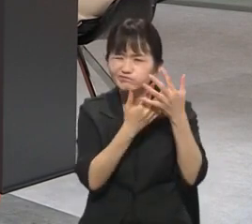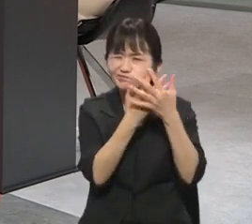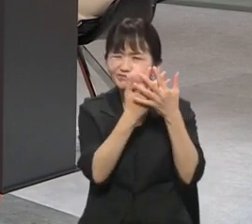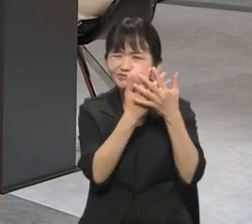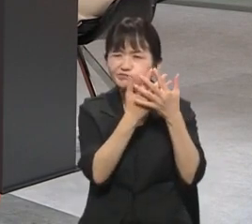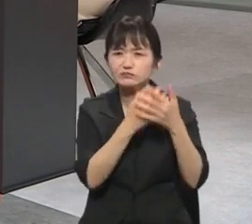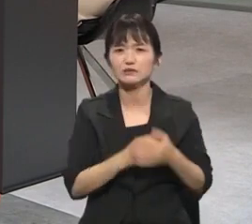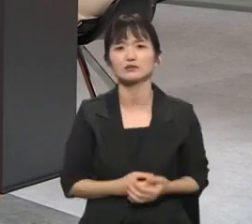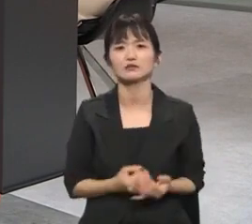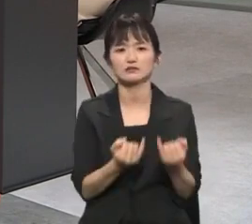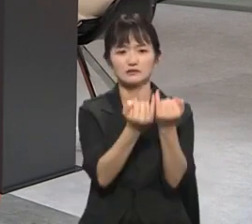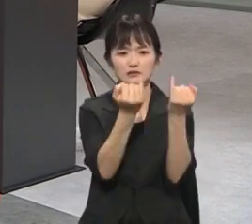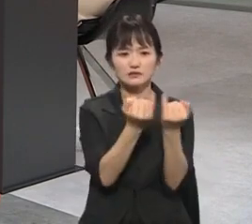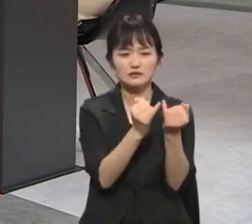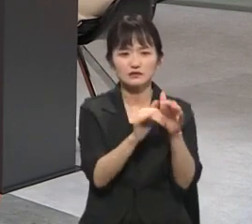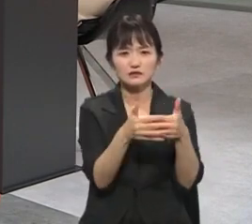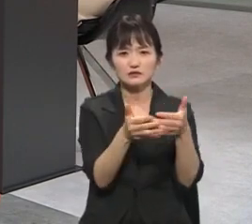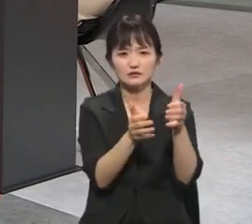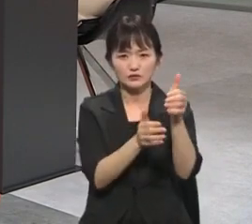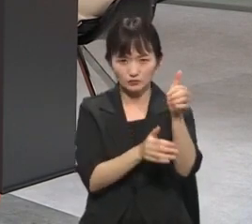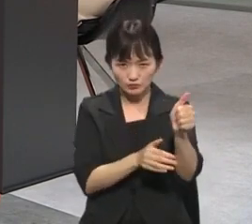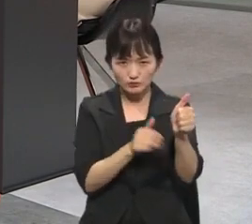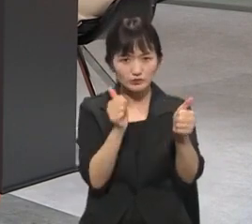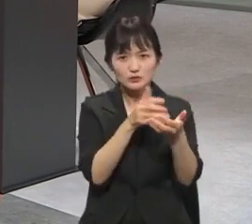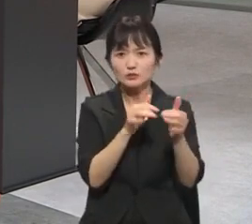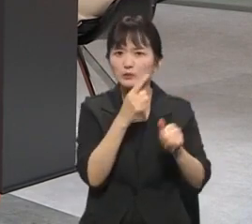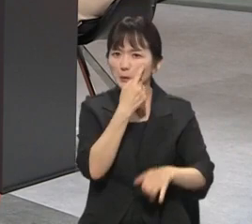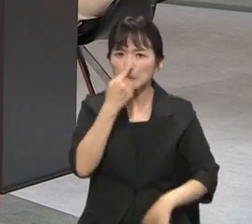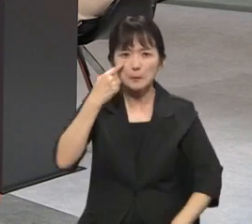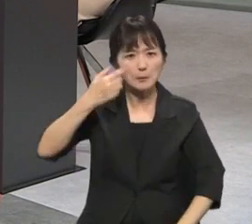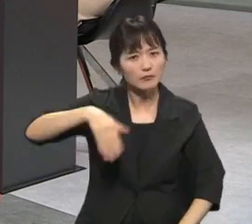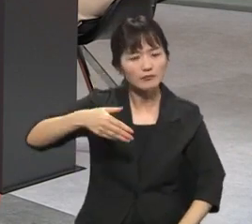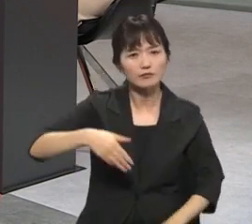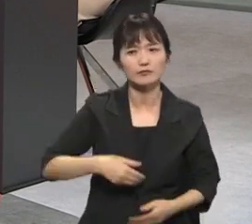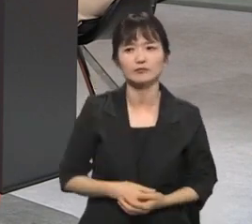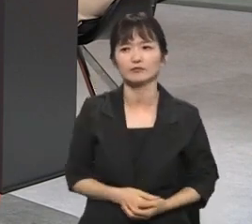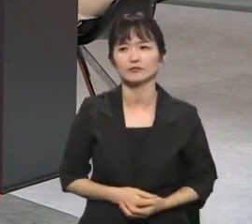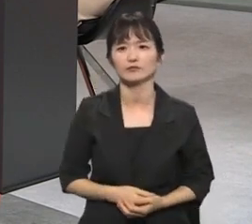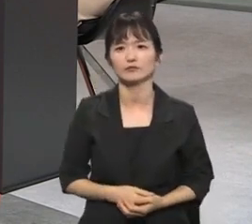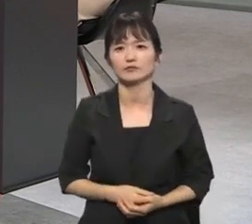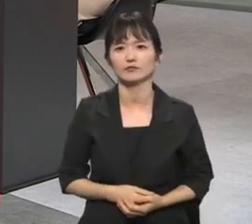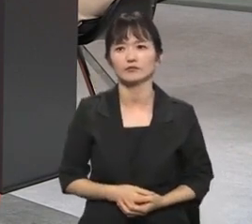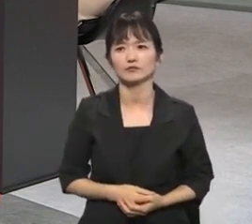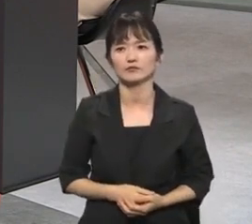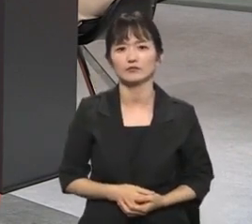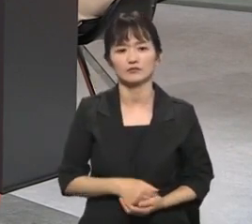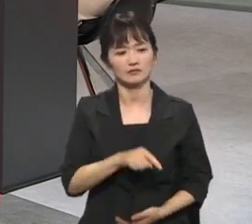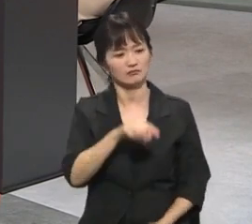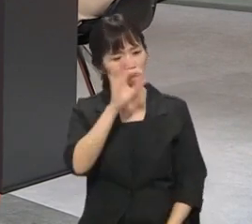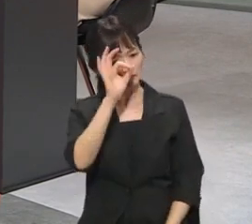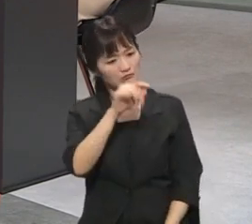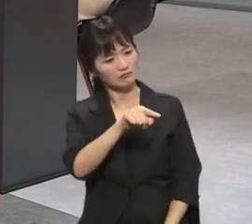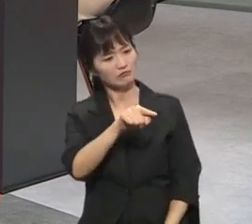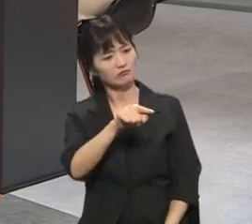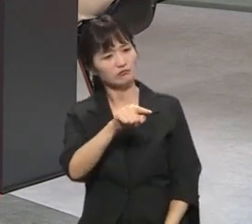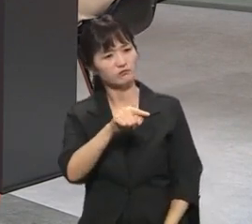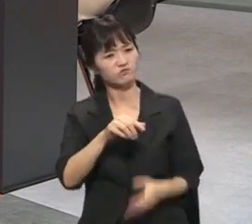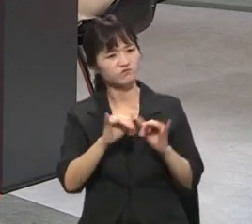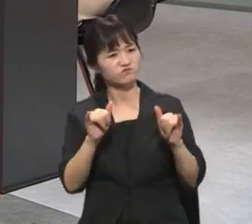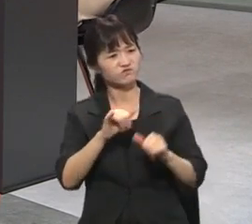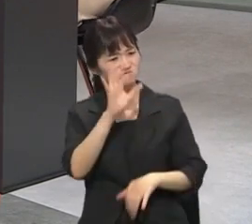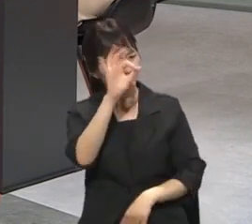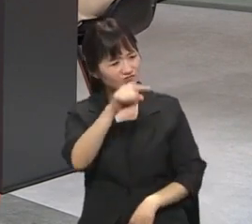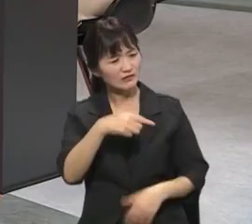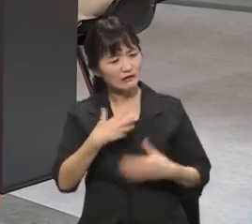뭐 여과부 대변인도 파악된 것이 없다고 하는데 이런 부분들에 계속 좀 국민들이 실망을 하고